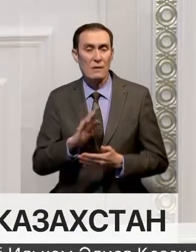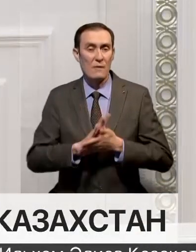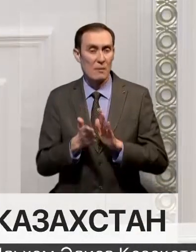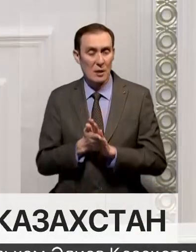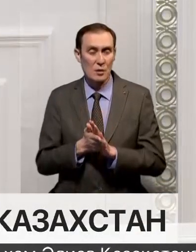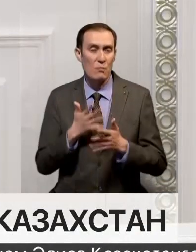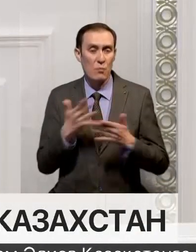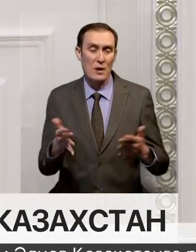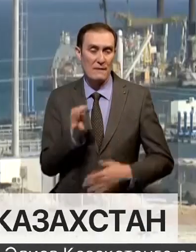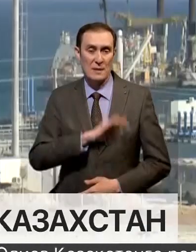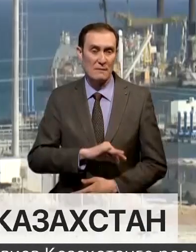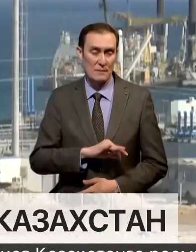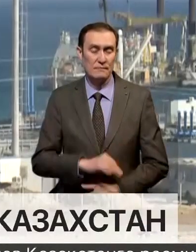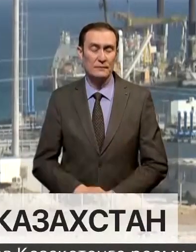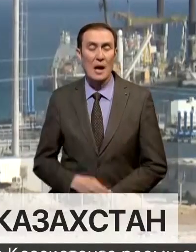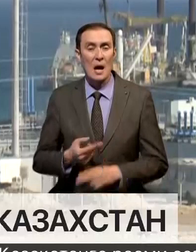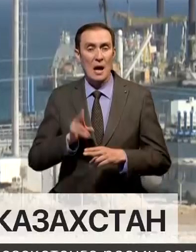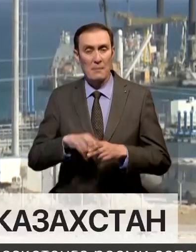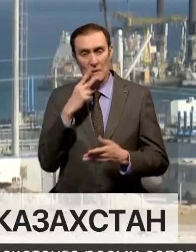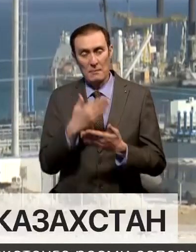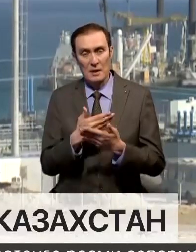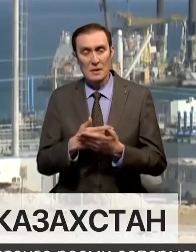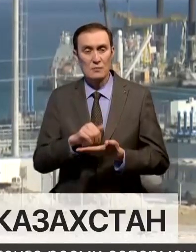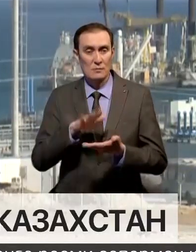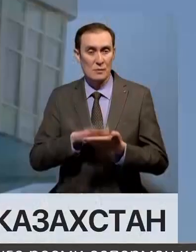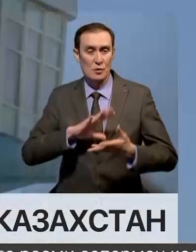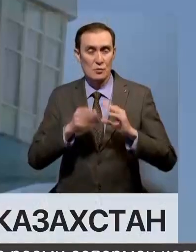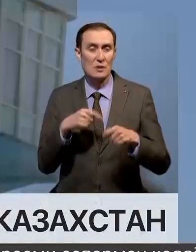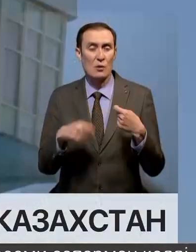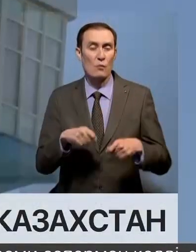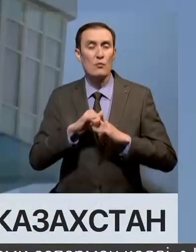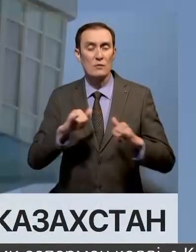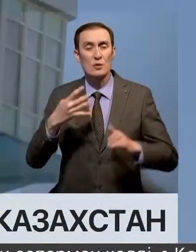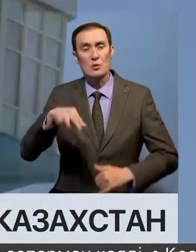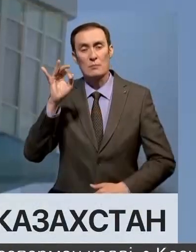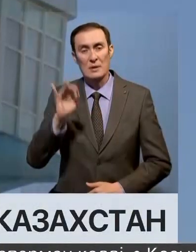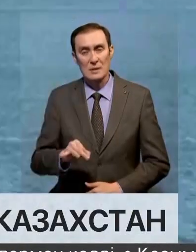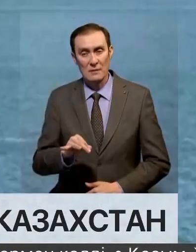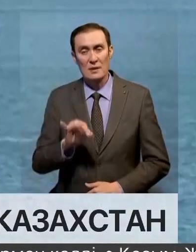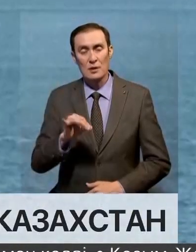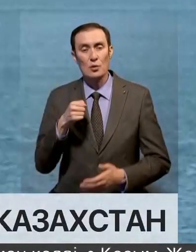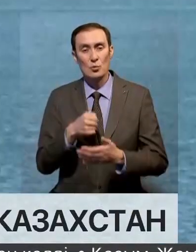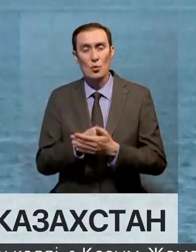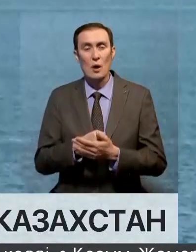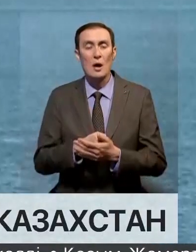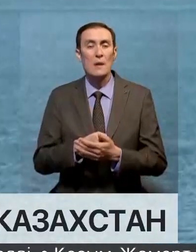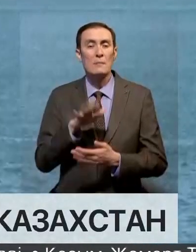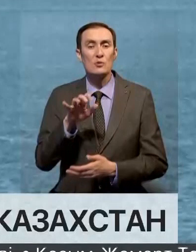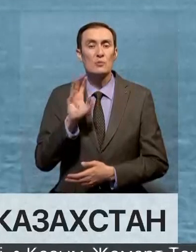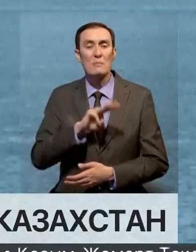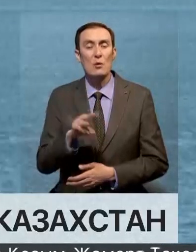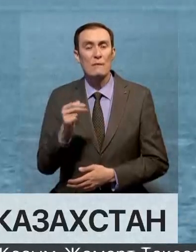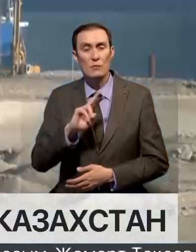он наиболее эффективный. Об этом говорят и цифры. На сегодня товарооборот вырос на 40% и достиг полумиллиарда